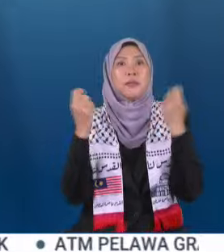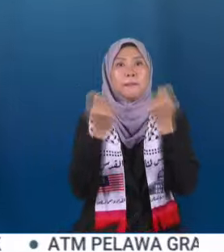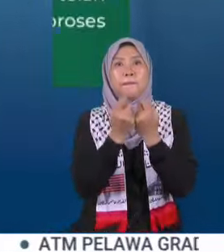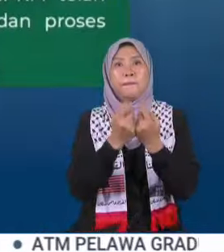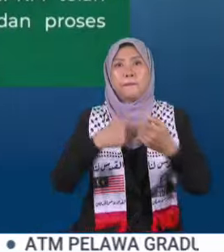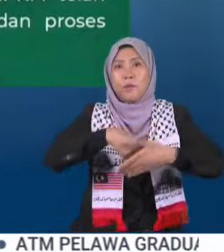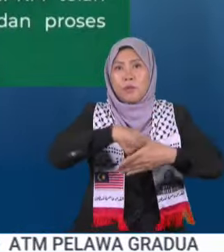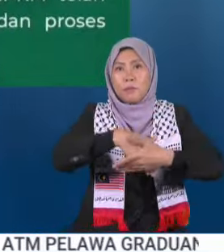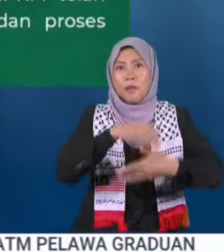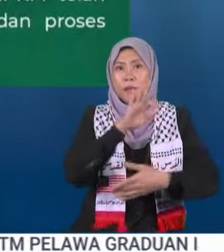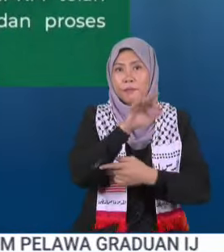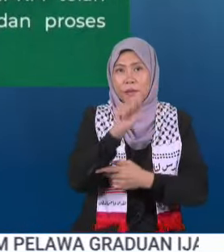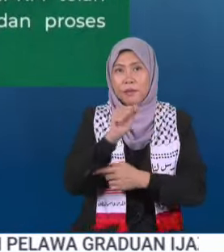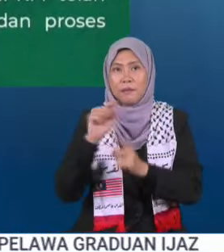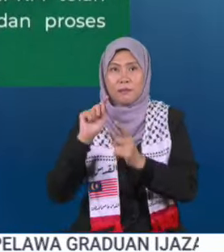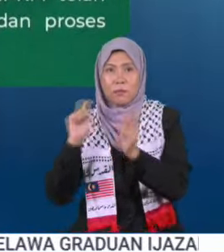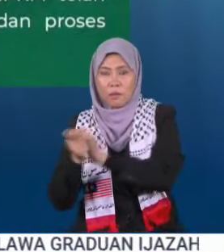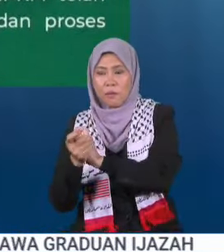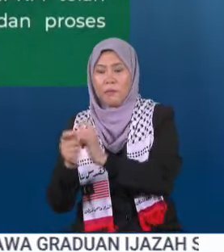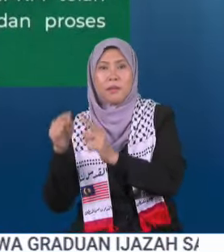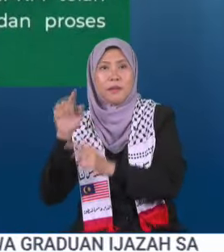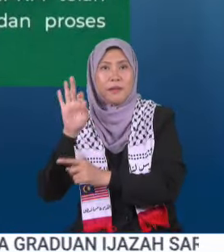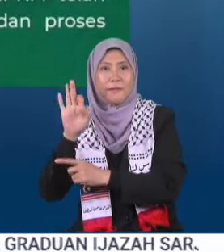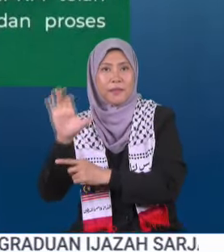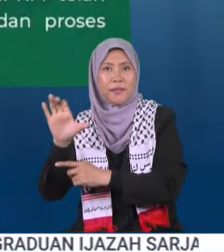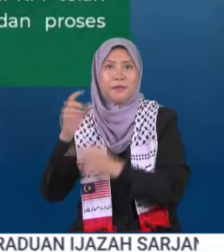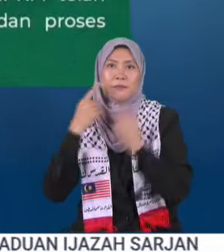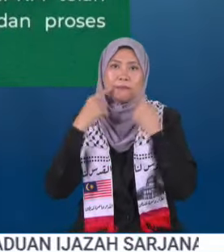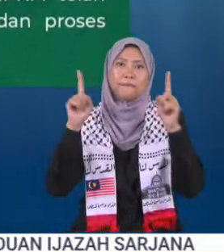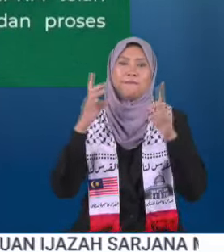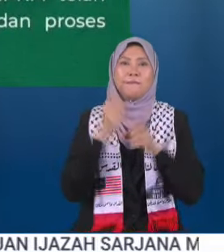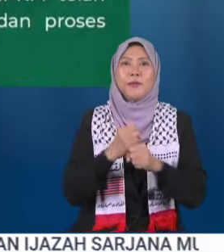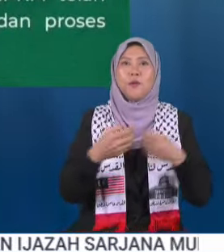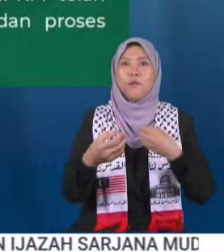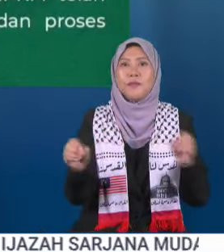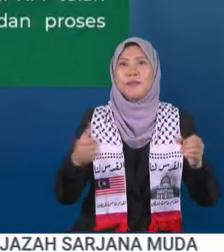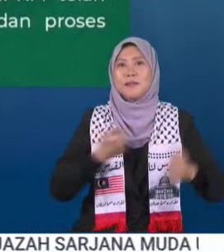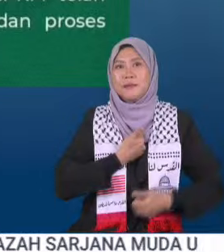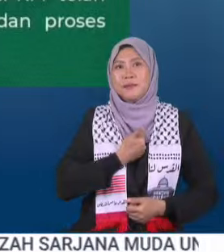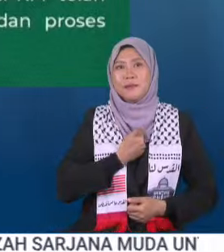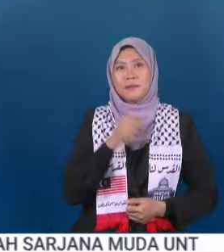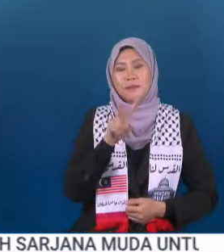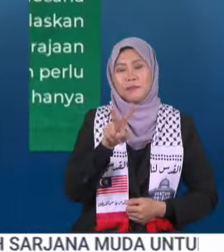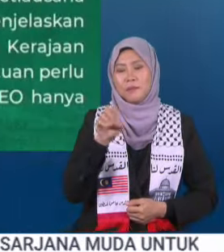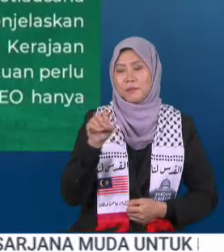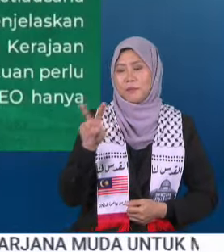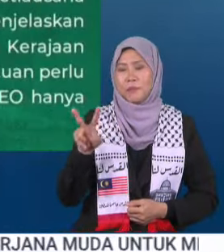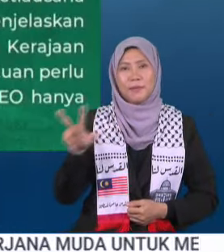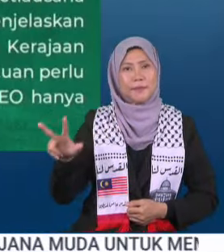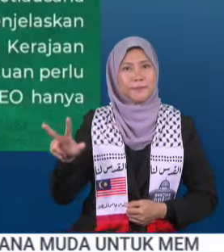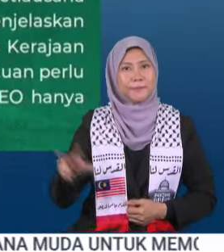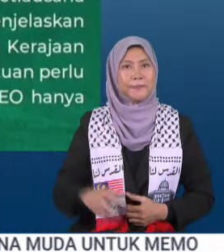sepak Fa kepada FC selain kejayaan memiliki pejabat pentadbiran sendiri pada tahun